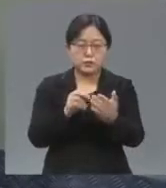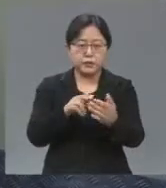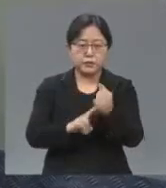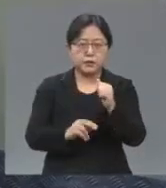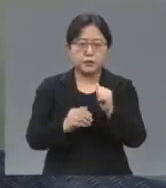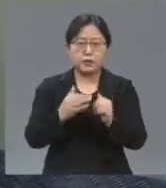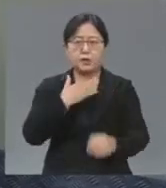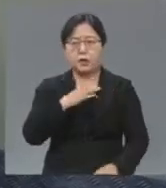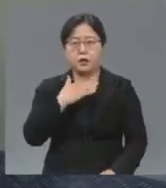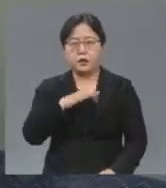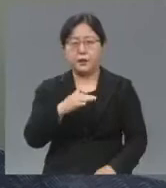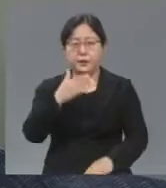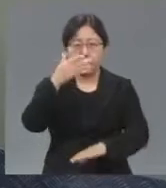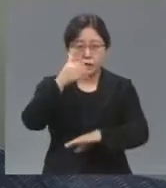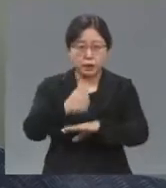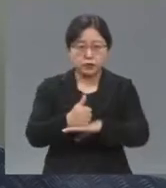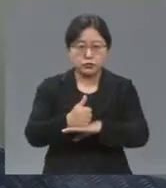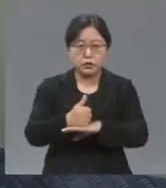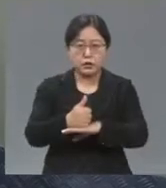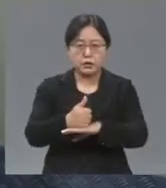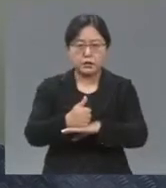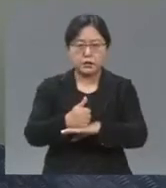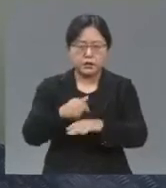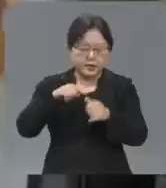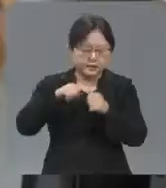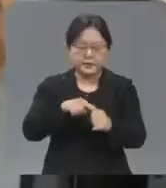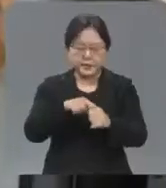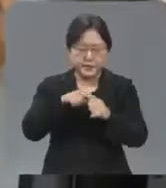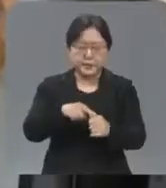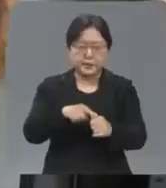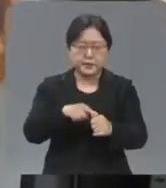하던 업주는 농산물 품질 관련 단속반이